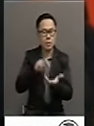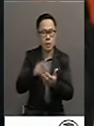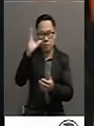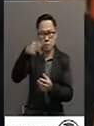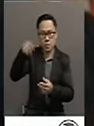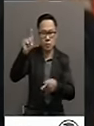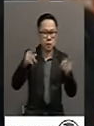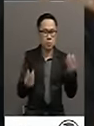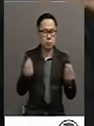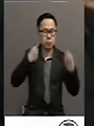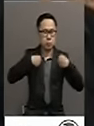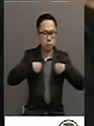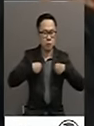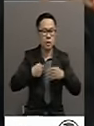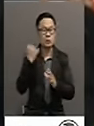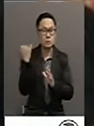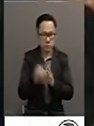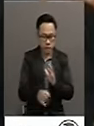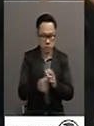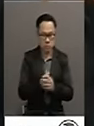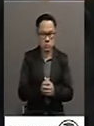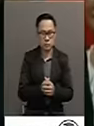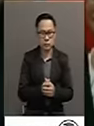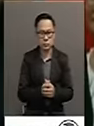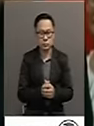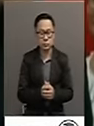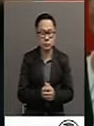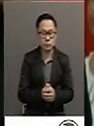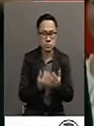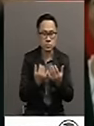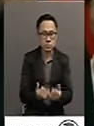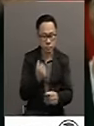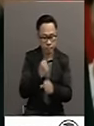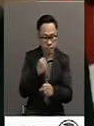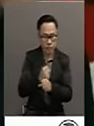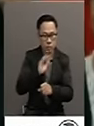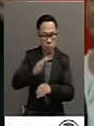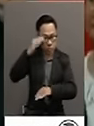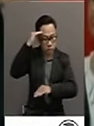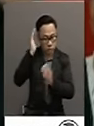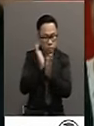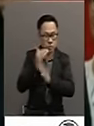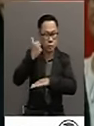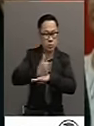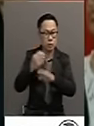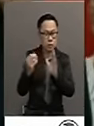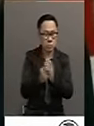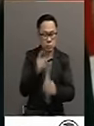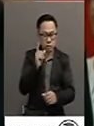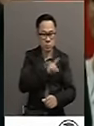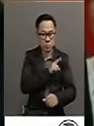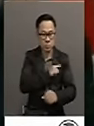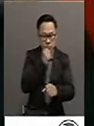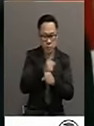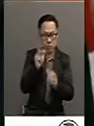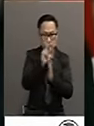ลประโยชน์ทับซ้อนการปฏิบัติหน้าที่ของตัวพลตำรวจโทสานิทเอเนี่ยก็ต้องทำหน้าที่บังคับใช้ก